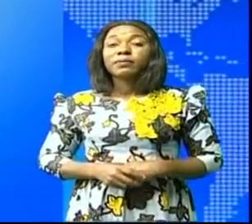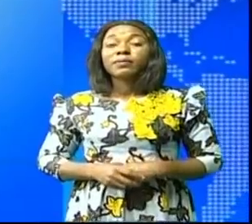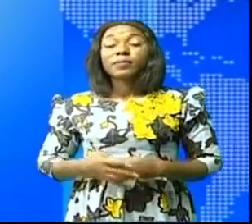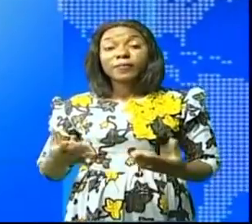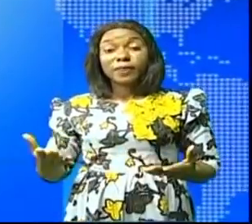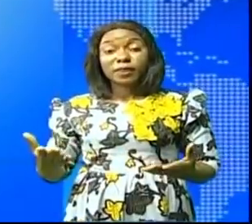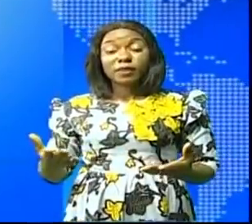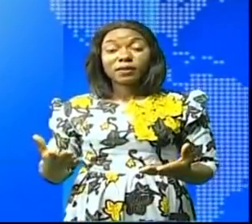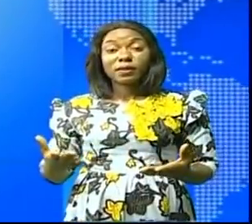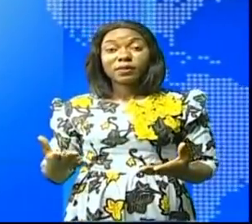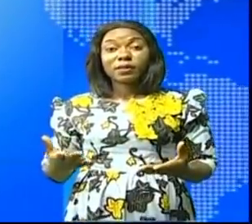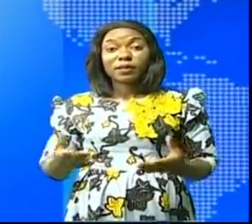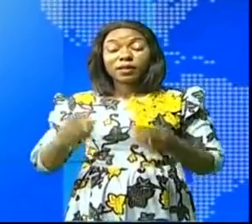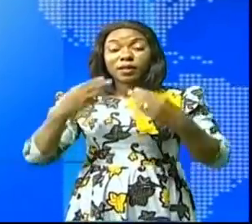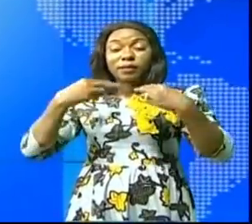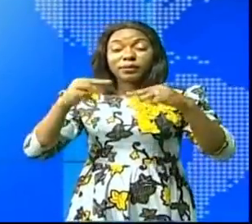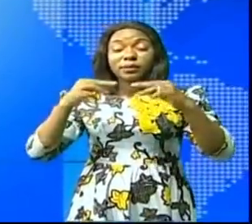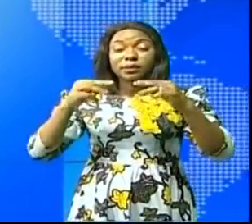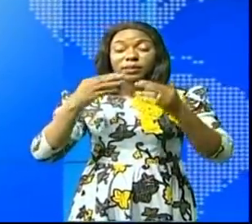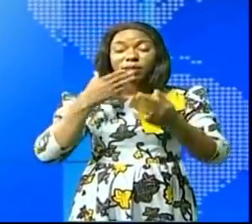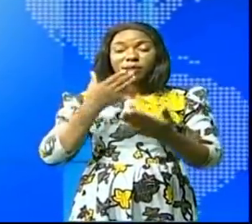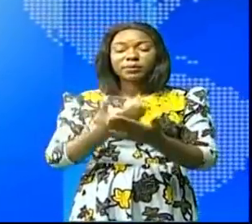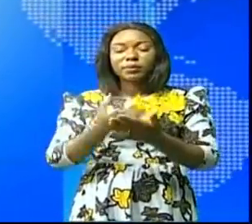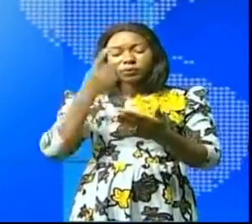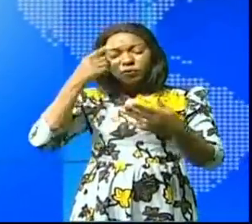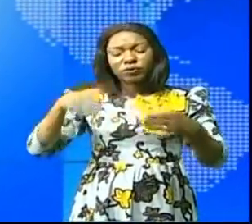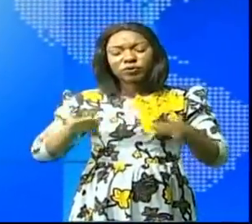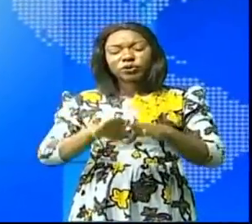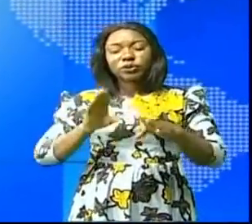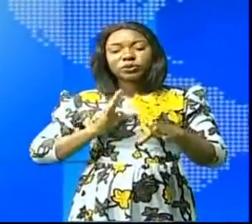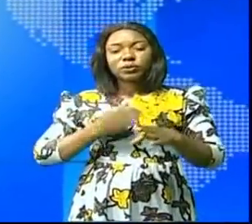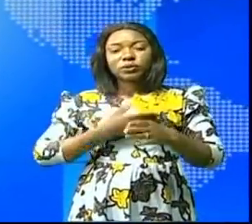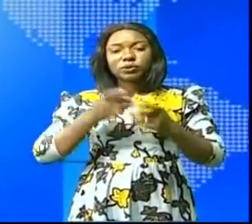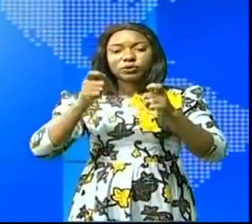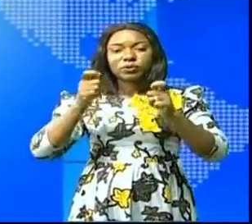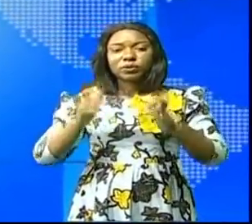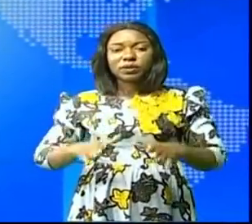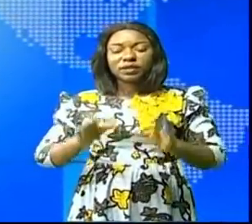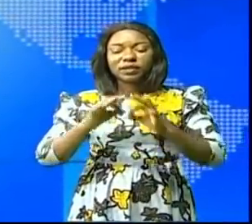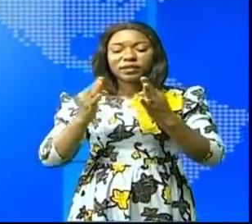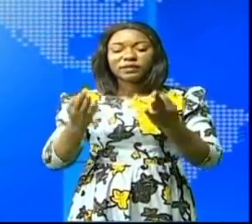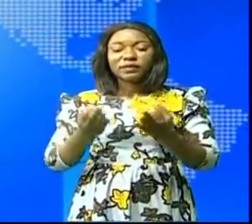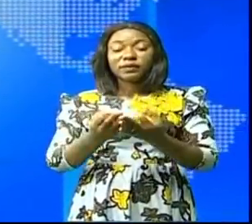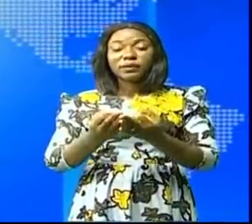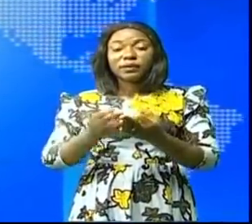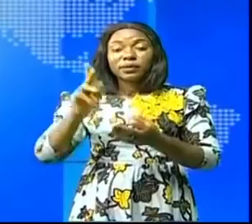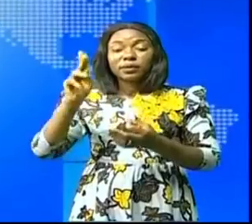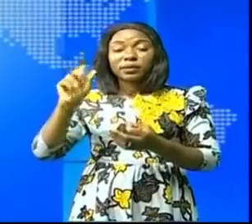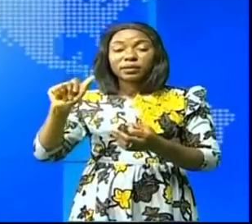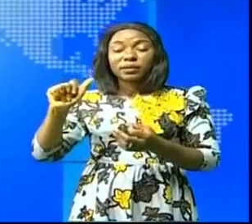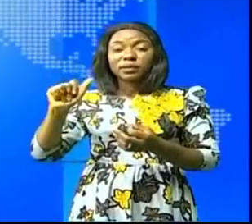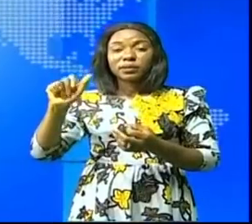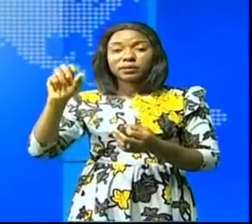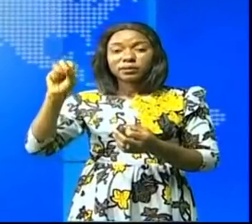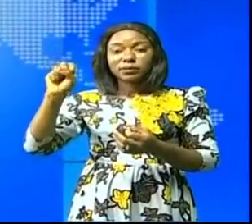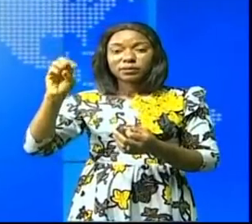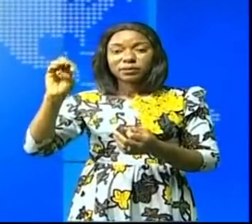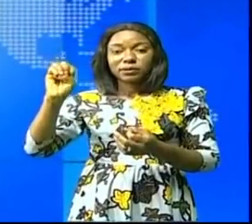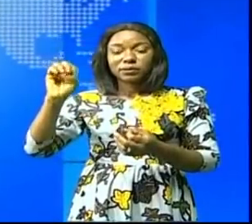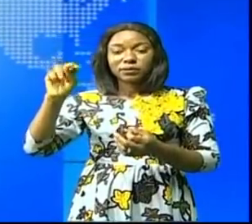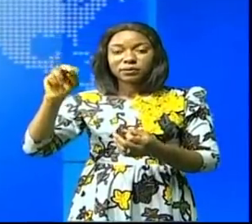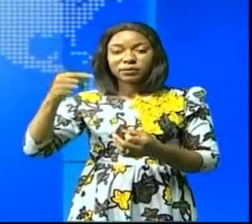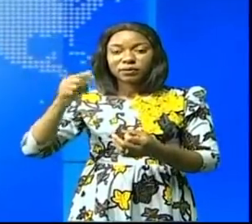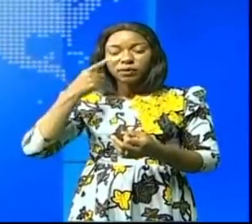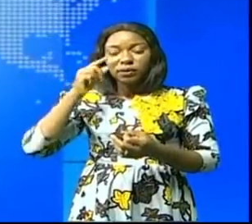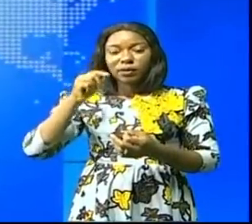Et ce message de remerciement avant de boucler complètement ce journal, la famille Cassine-Dué-Paul reste marquée